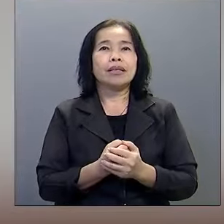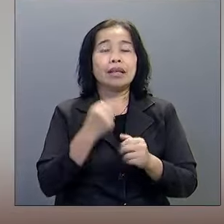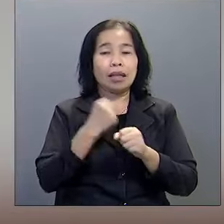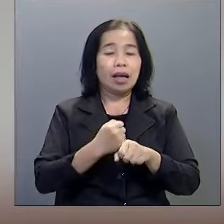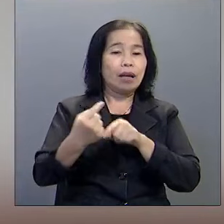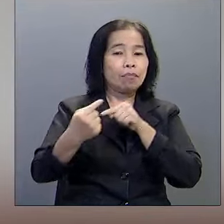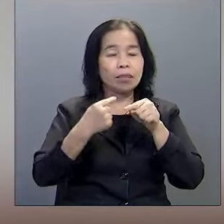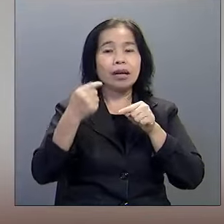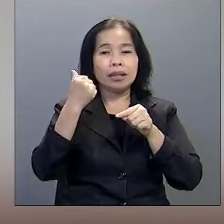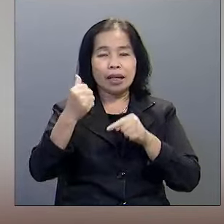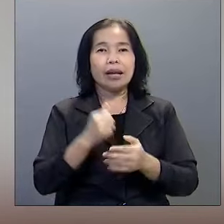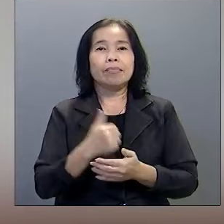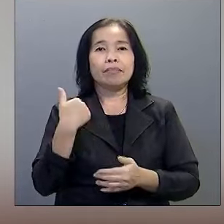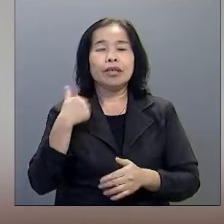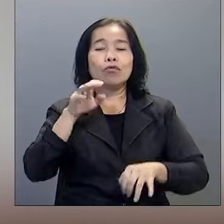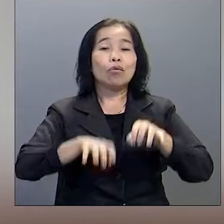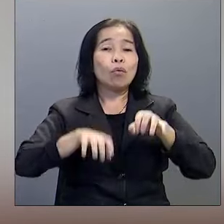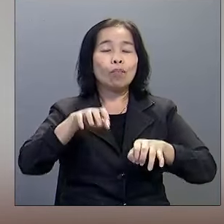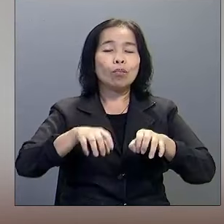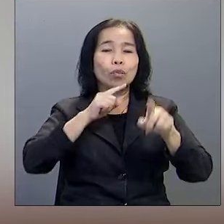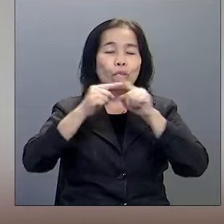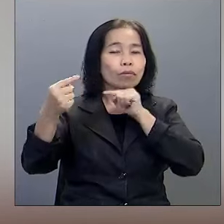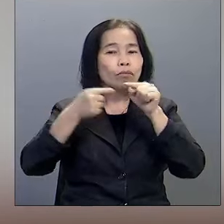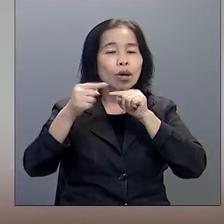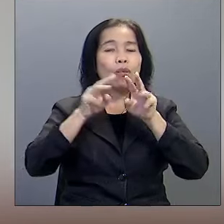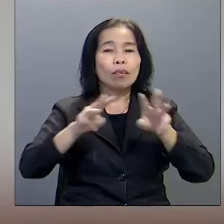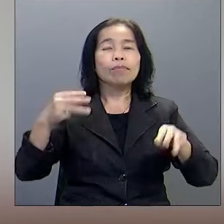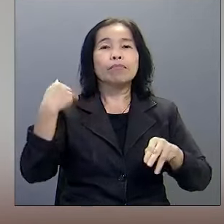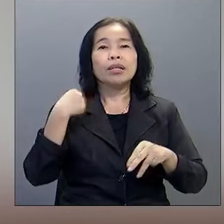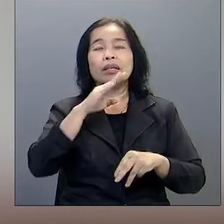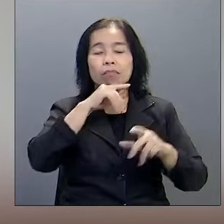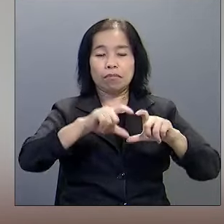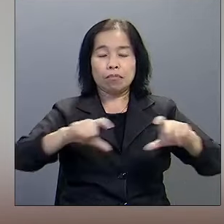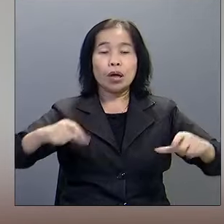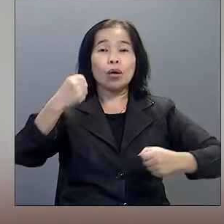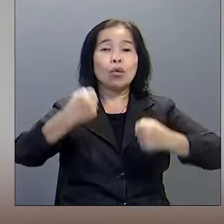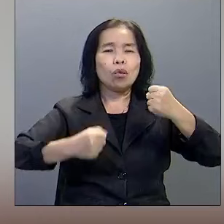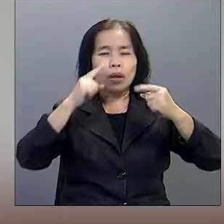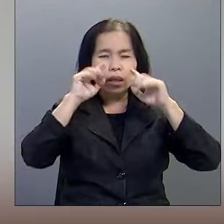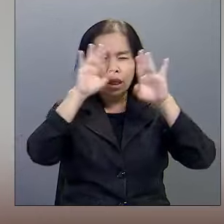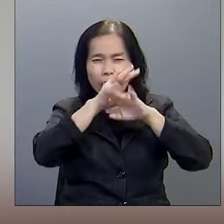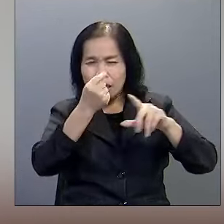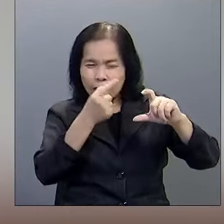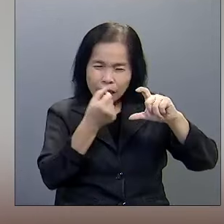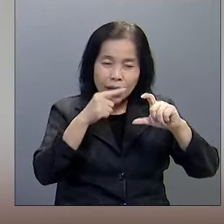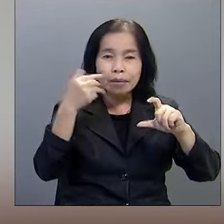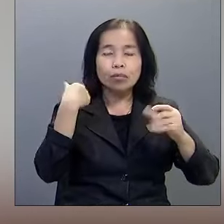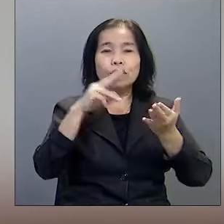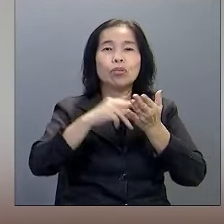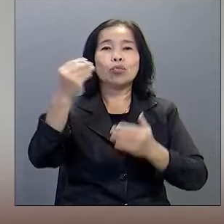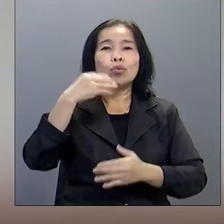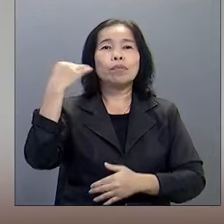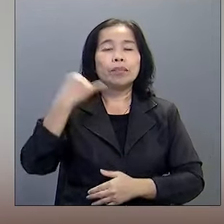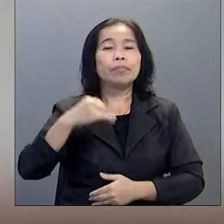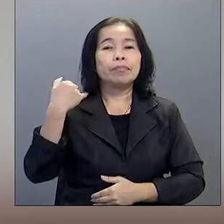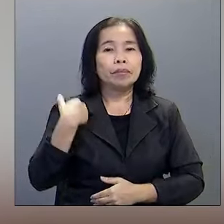บใ